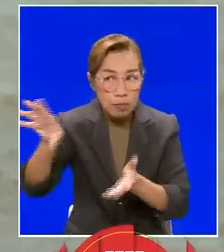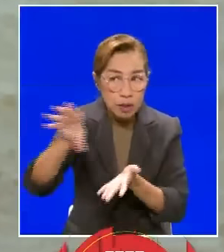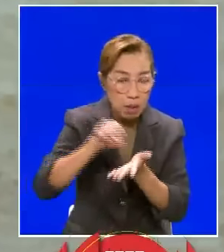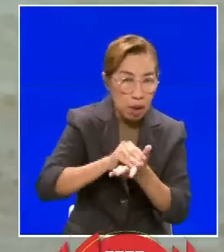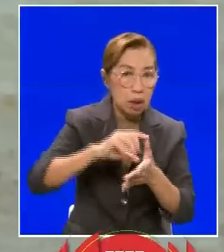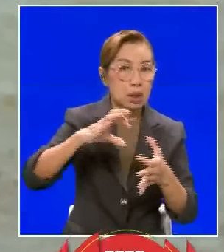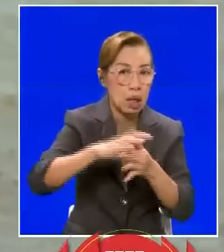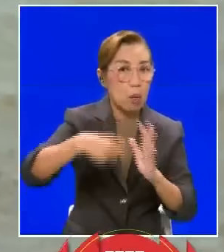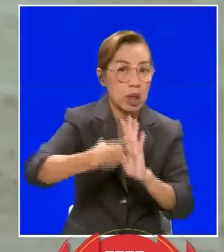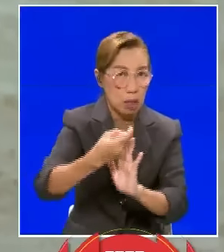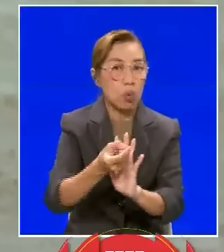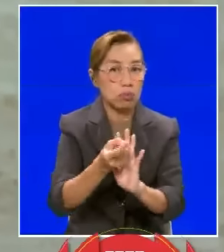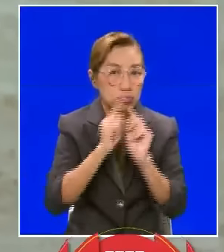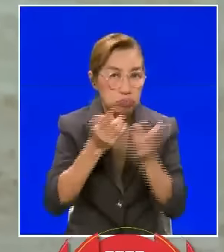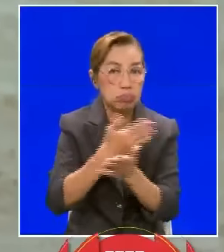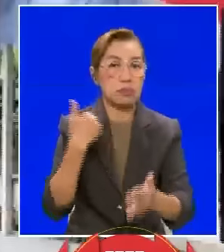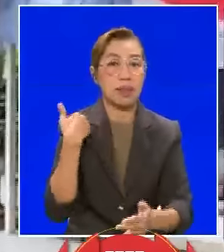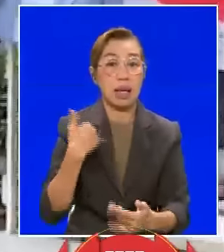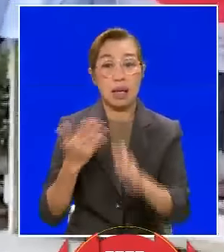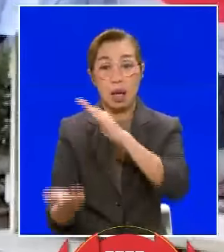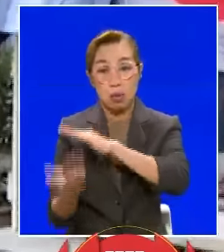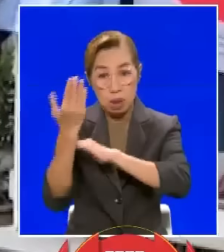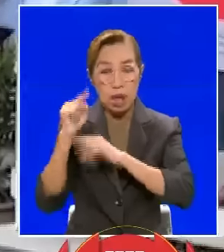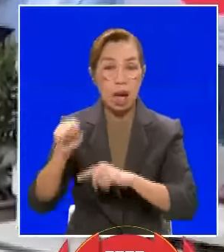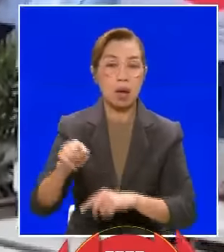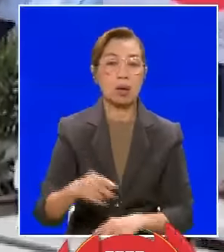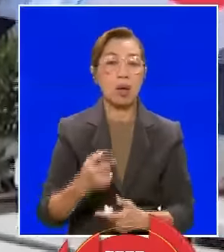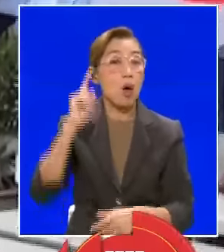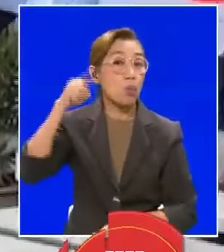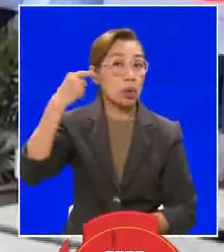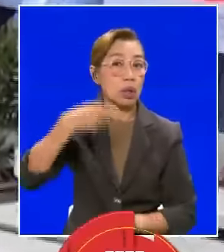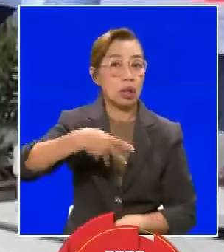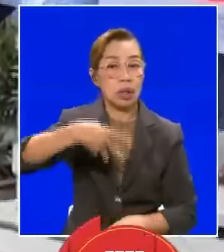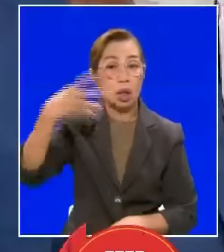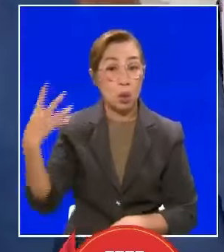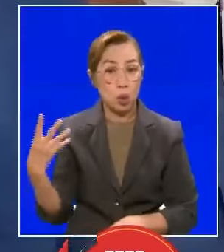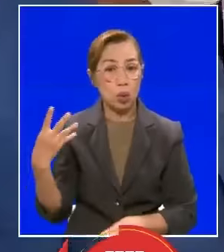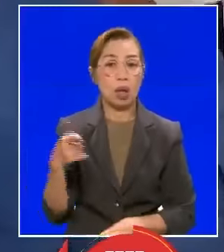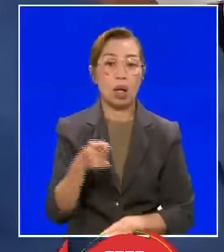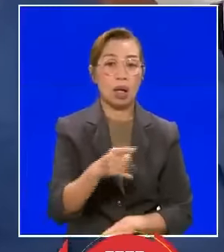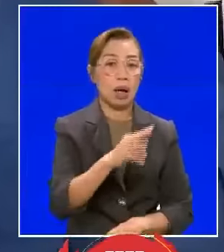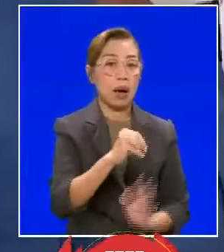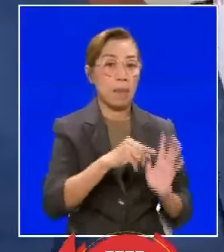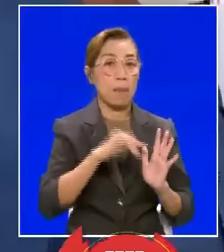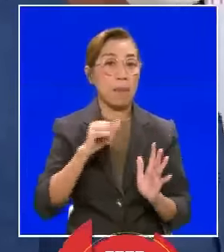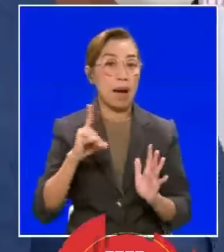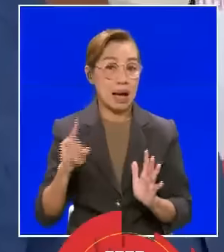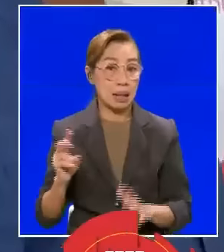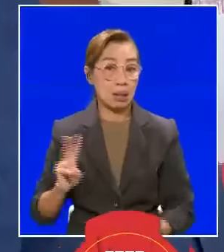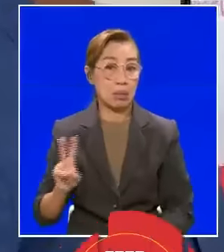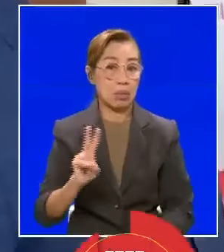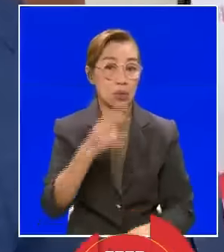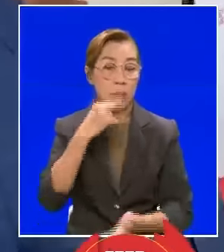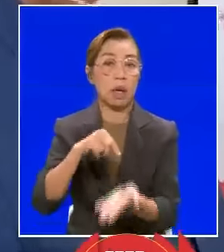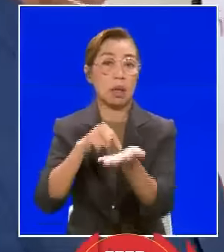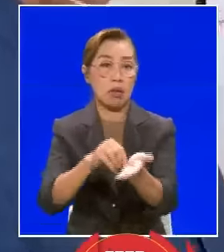แล้วก็มายค่ะเดินทางไปยื่นหนังสือถึงรัฐบาลนะคะก็เรียกร้องให้มีการตรวจสอบสาเหตุการเสียชีวิตของบุ้งทะลุ